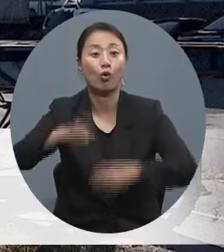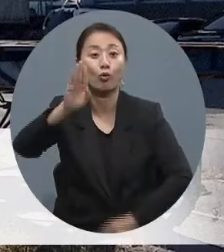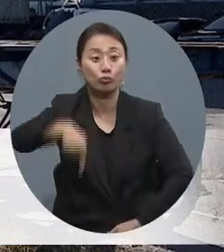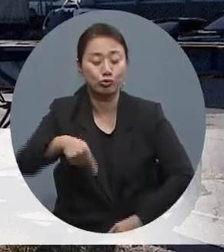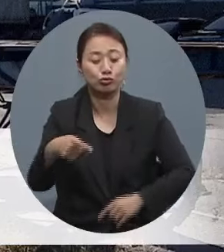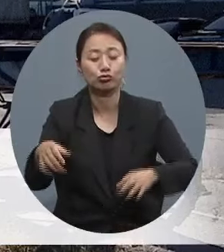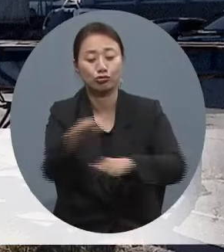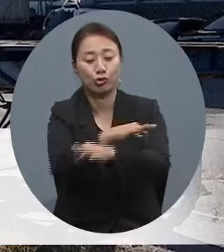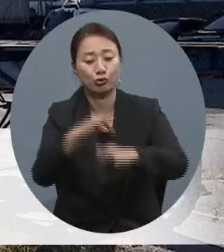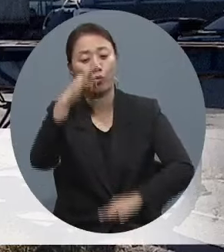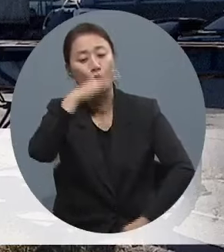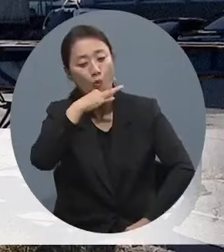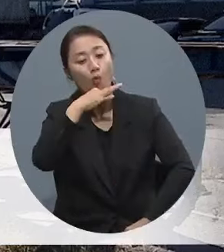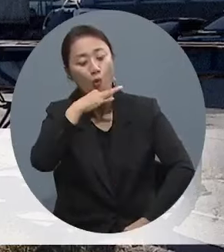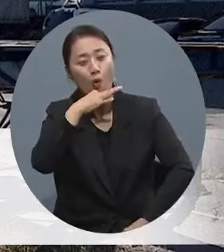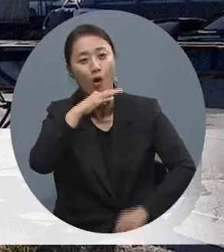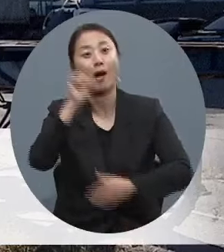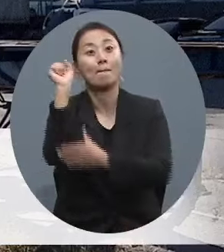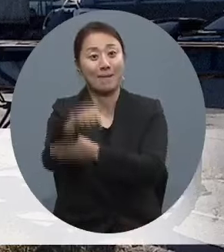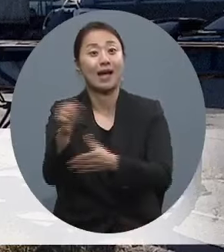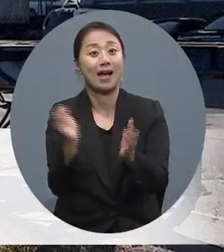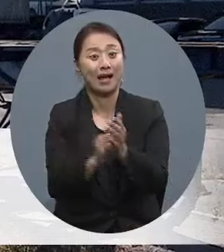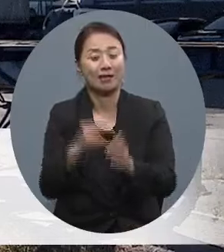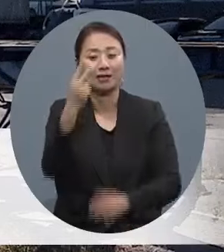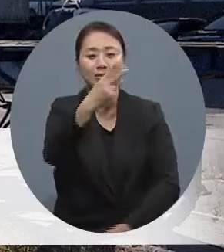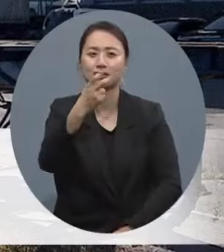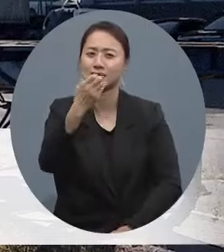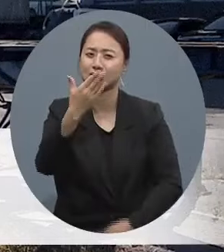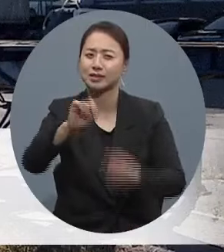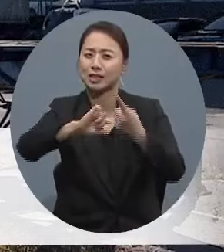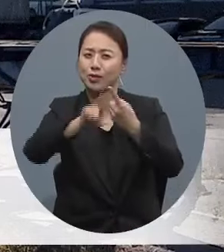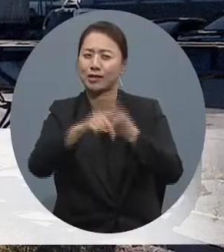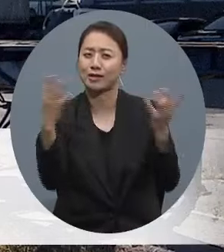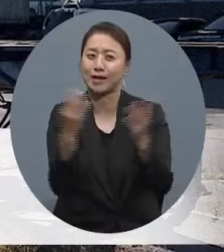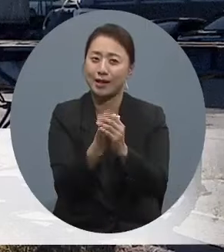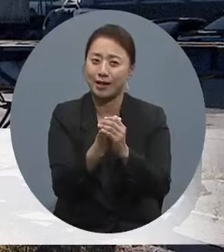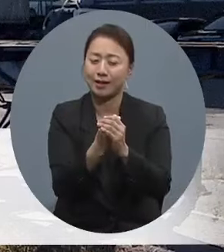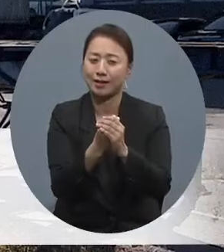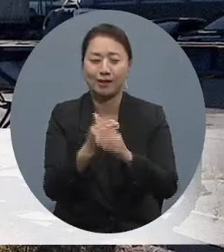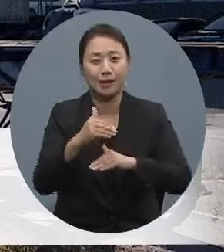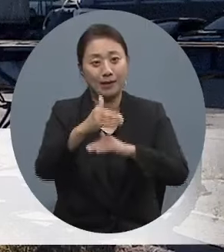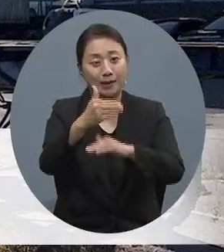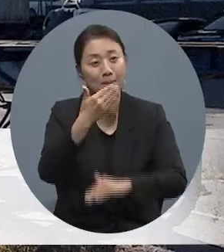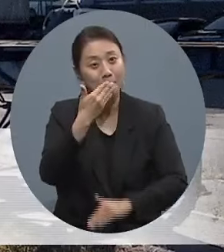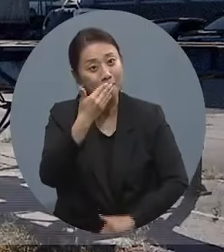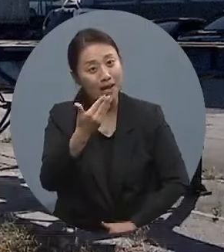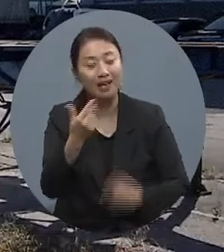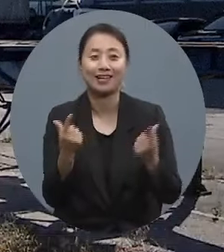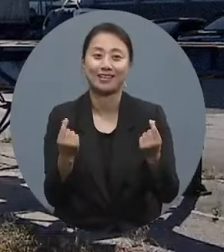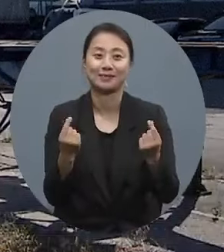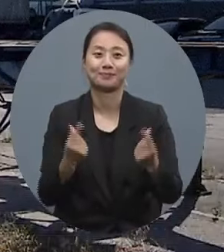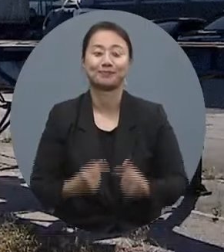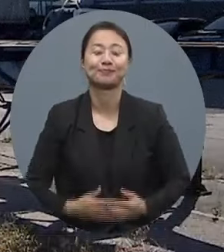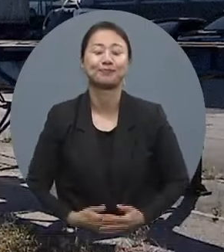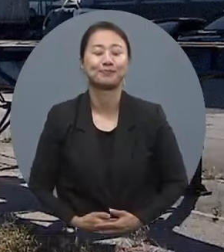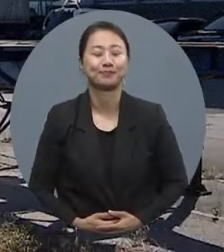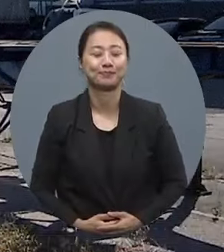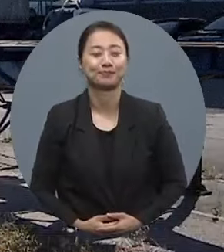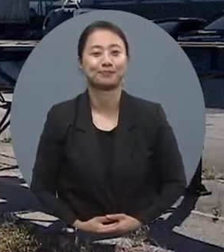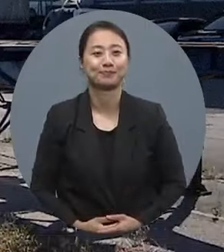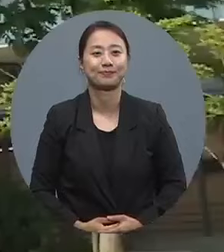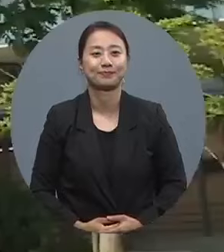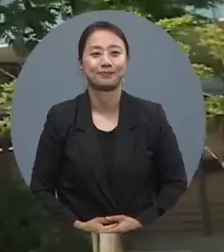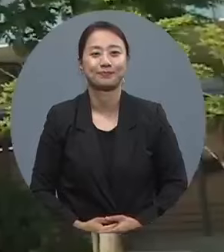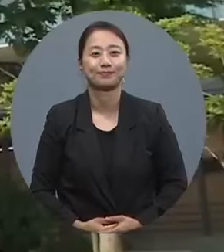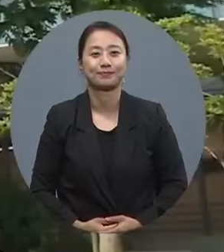타당성에 있는 것으로 나오면서 2029년 1월 개통에 청신호가 켜졌습니다 조착 내